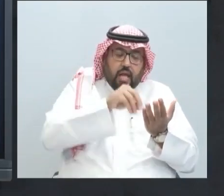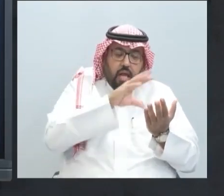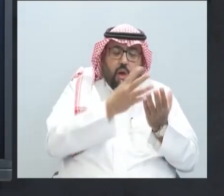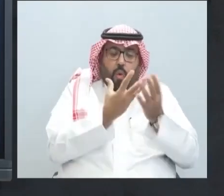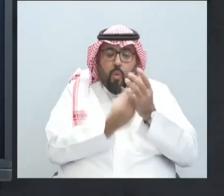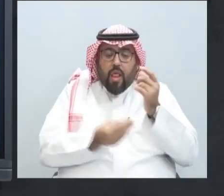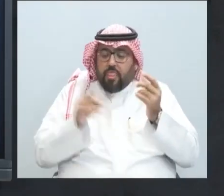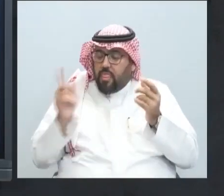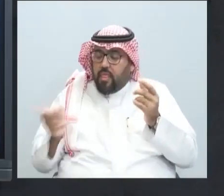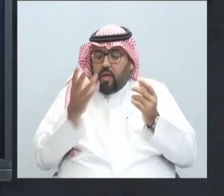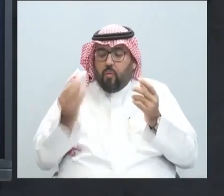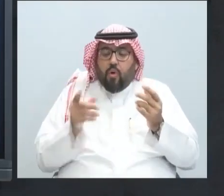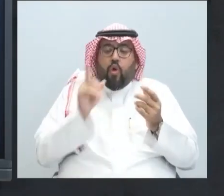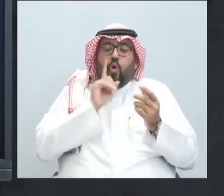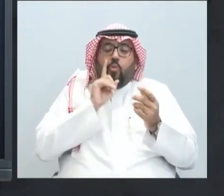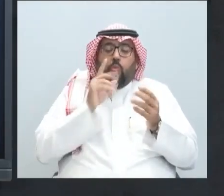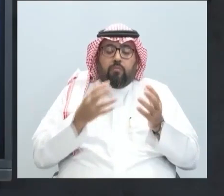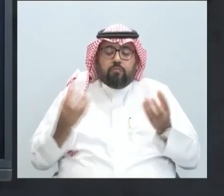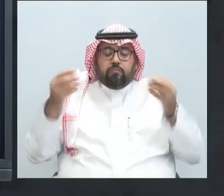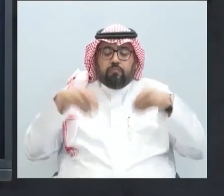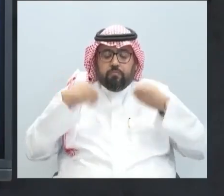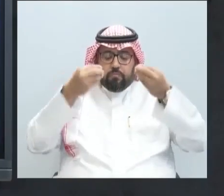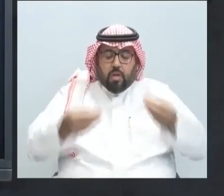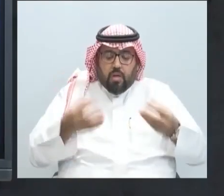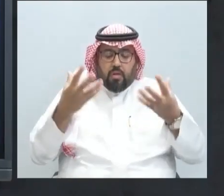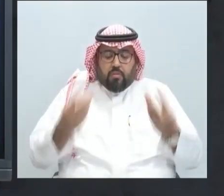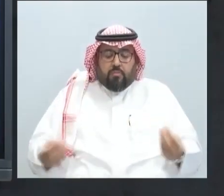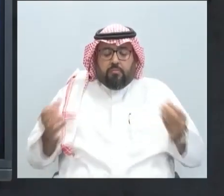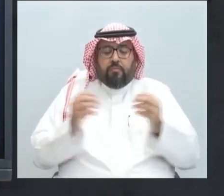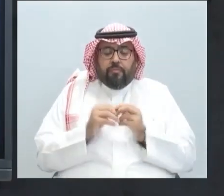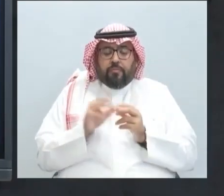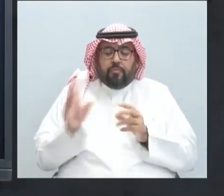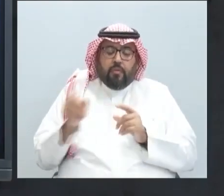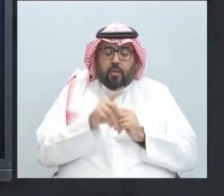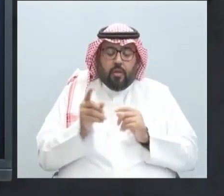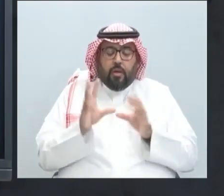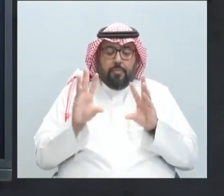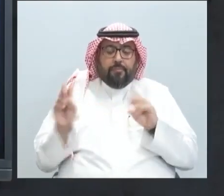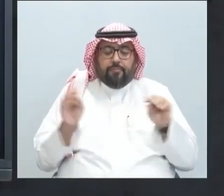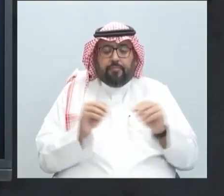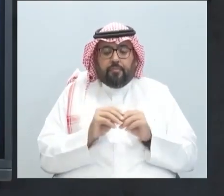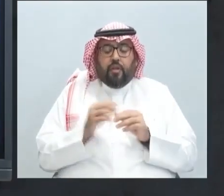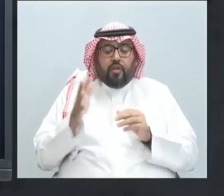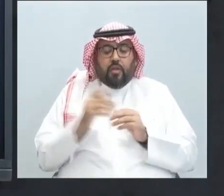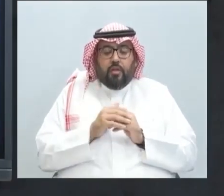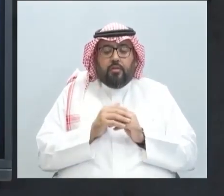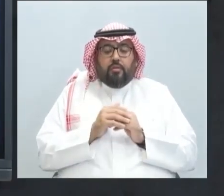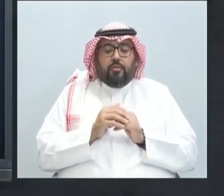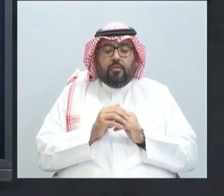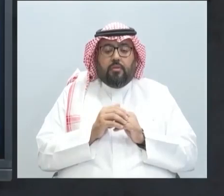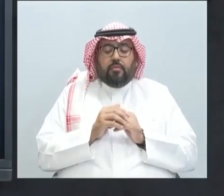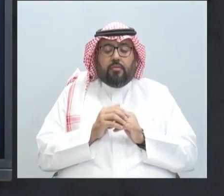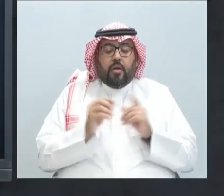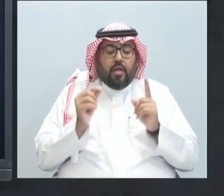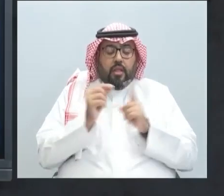الجديده هذه الخلايا الام سوف تورث هذه الجينات سوف تورث هذه الماده الوراثيه لهذه الخلايا الجديده وهذا هو الهدف